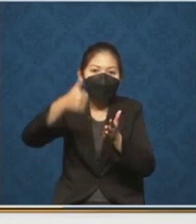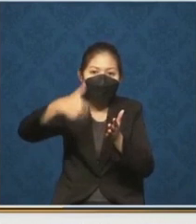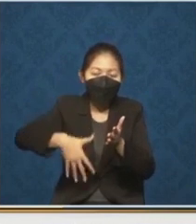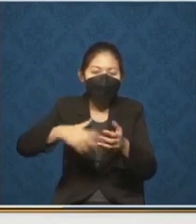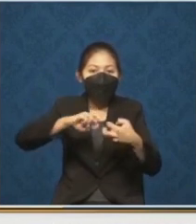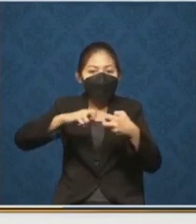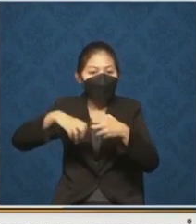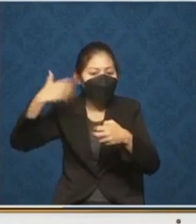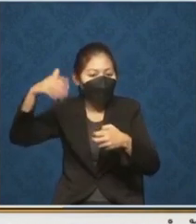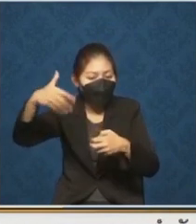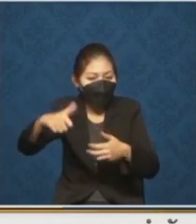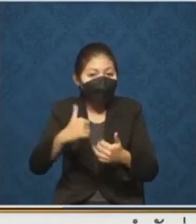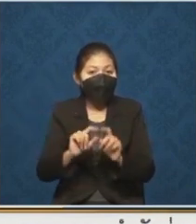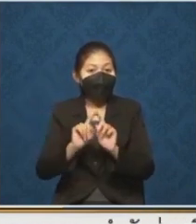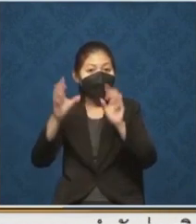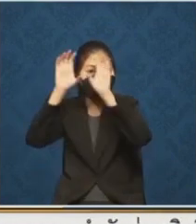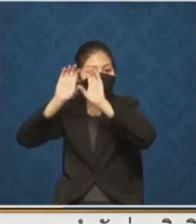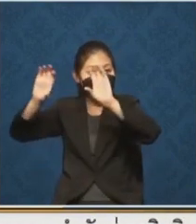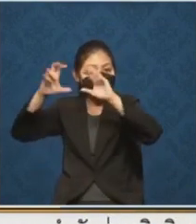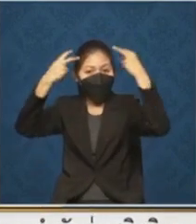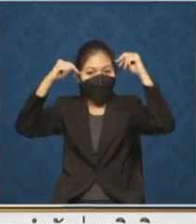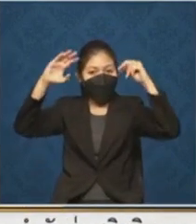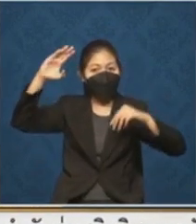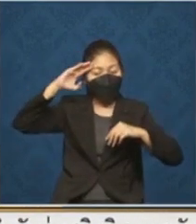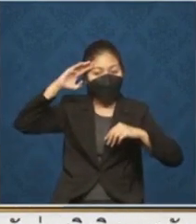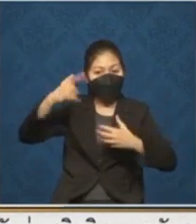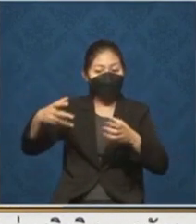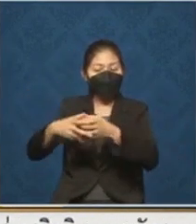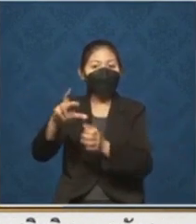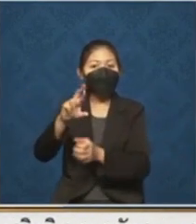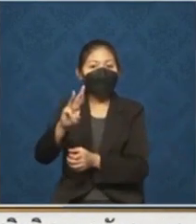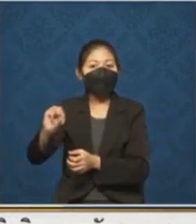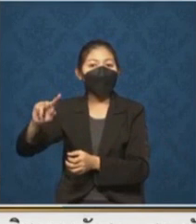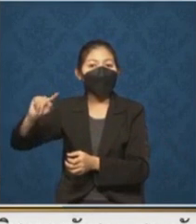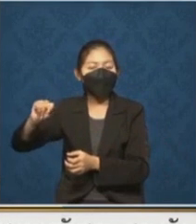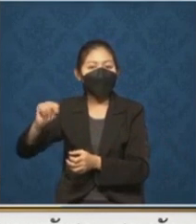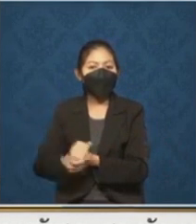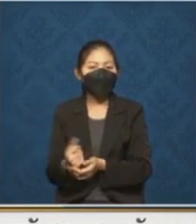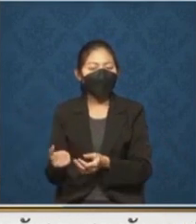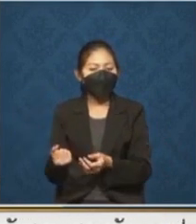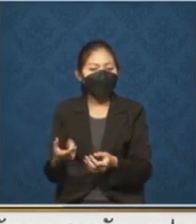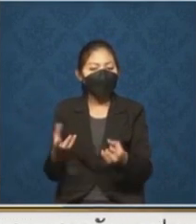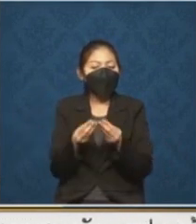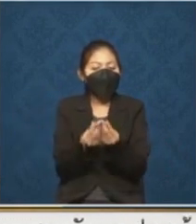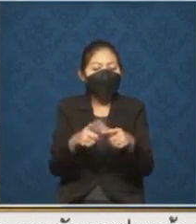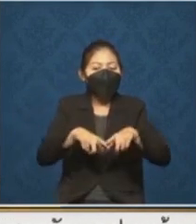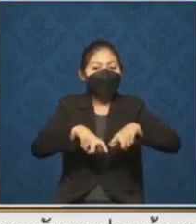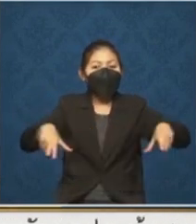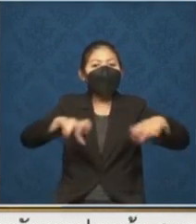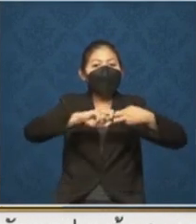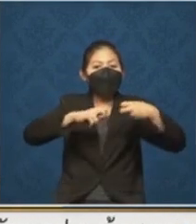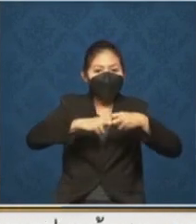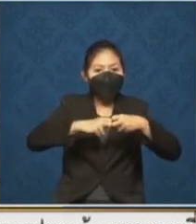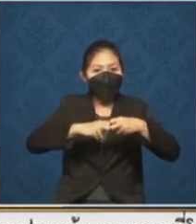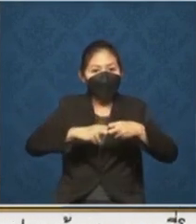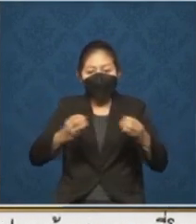ในยุคของรัฐบาลผลเอกประยุติกับคณะลำตีทำให้ปัญหาที่ดินม